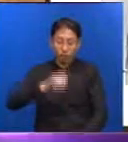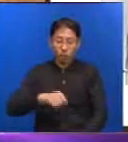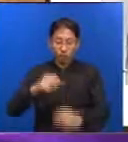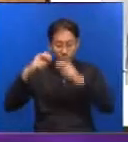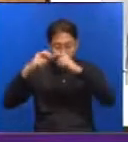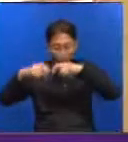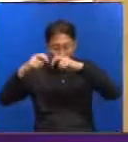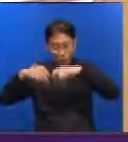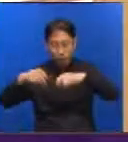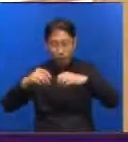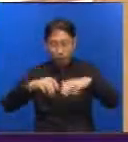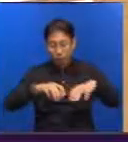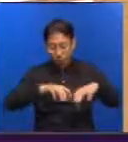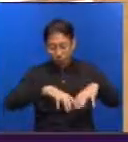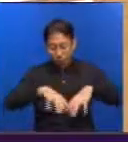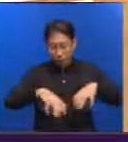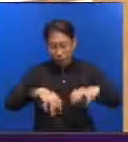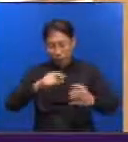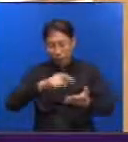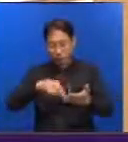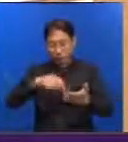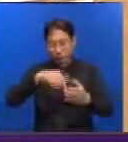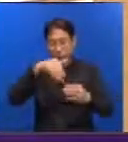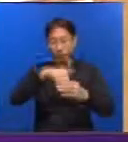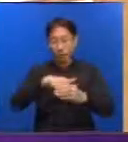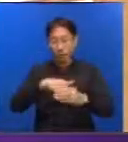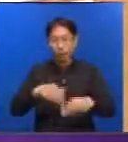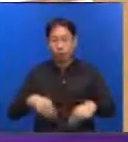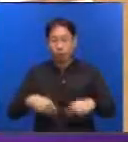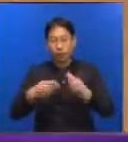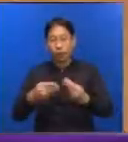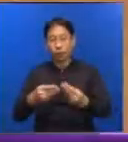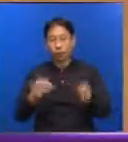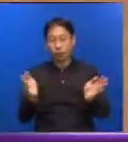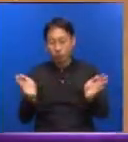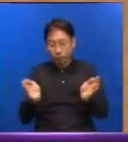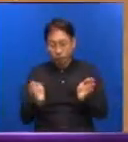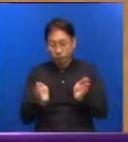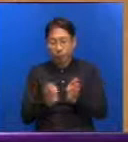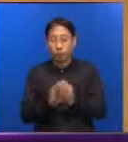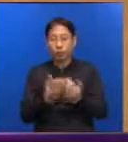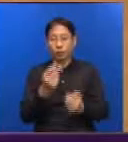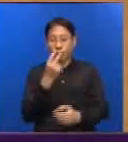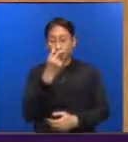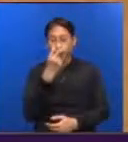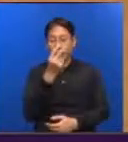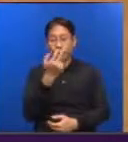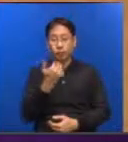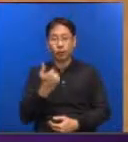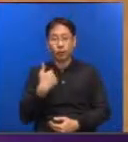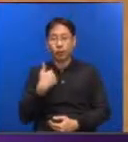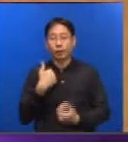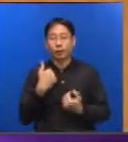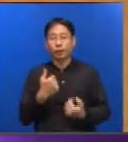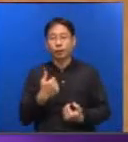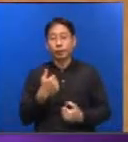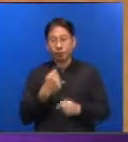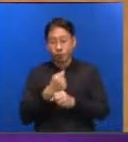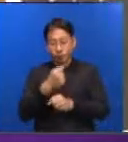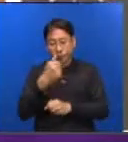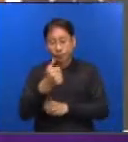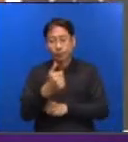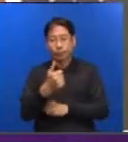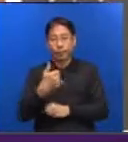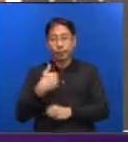วินิชัยแดวทางการจักเลอกตั้งและประเมิสถานการณบ้านเมืองประกอบกไปด้วยหากเหนวาสถานการณคลี่คลายไปใทางที่ดี